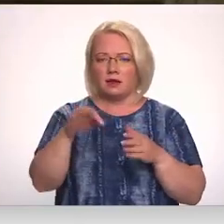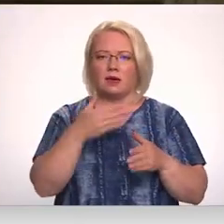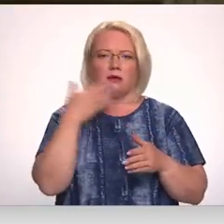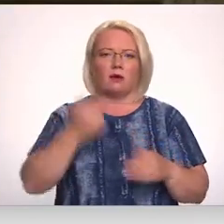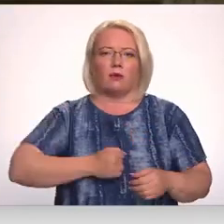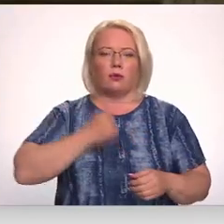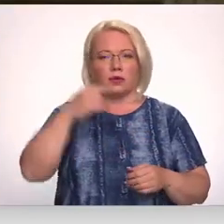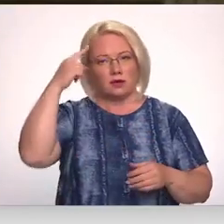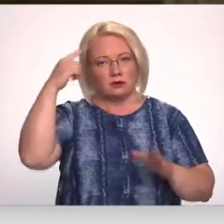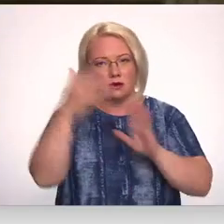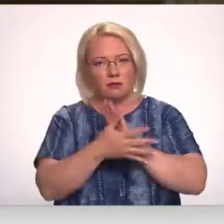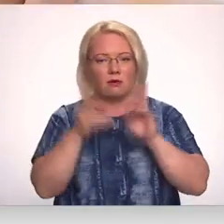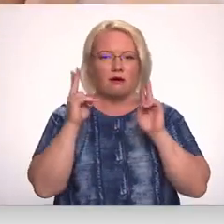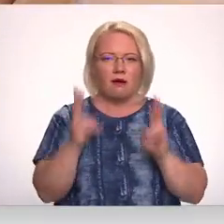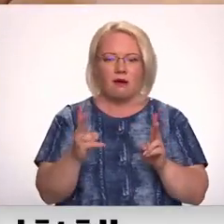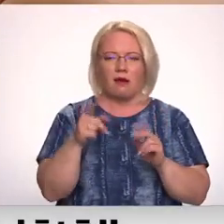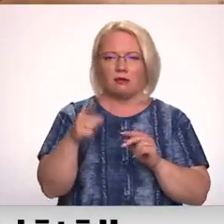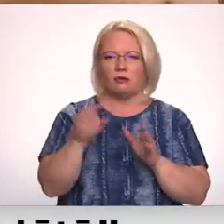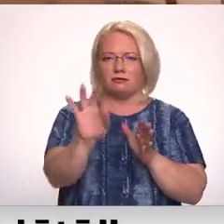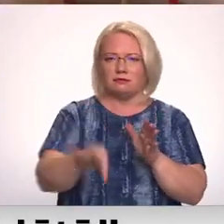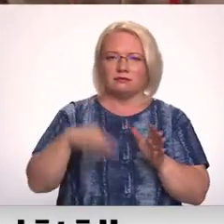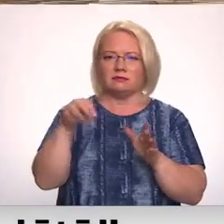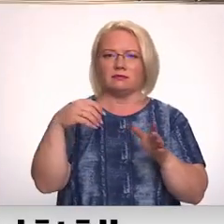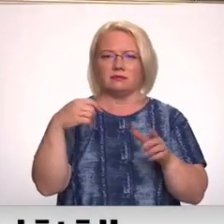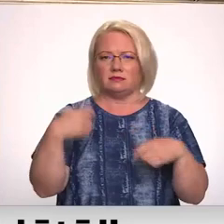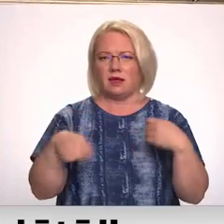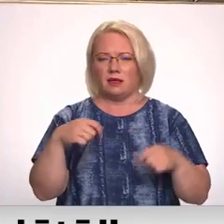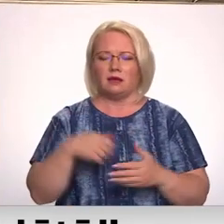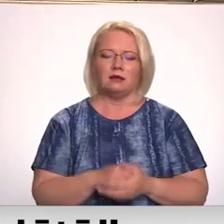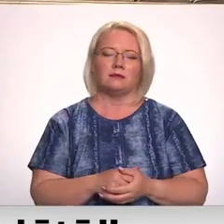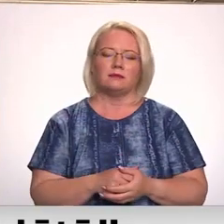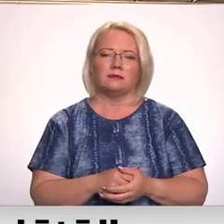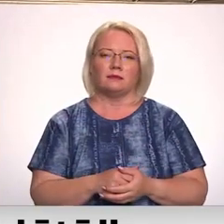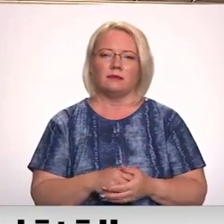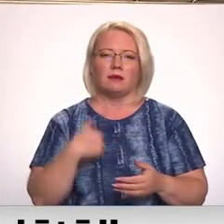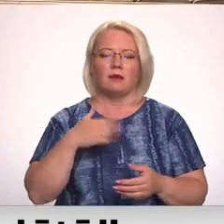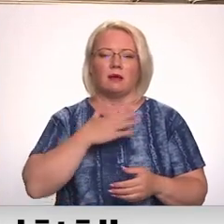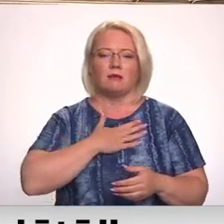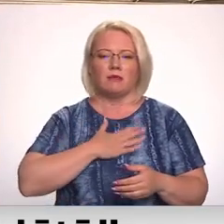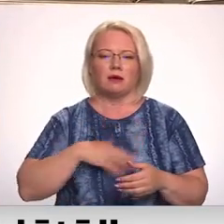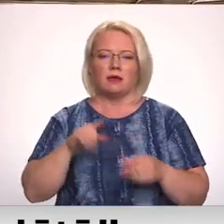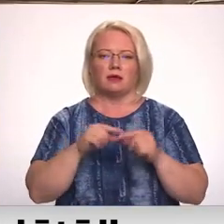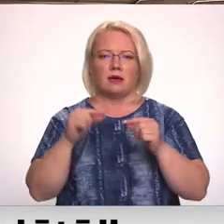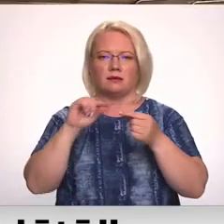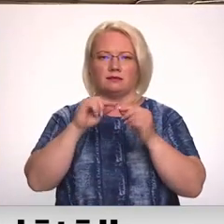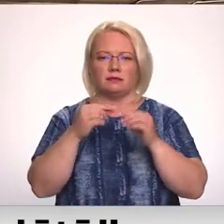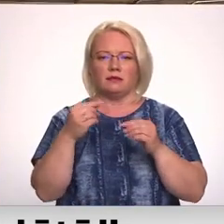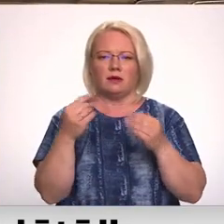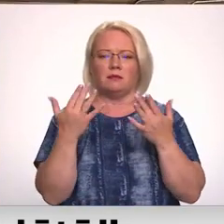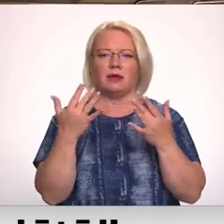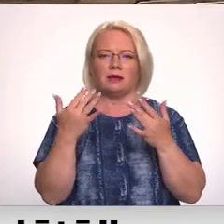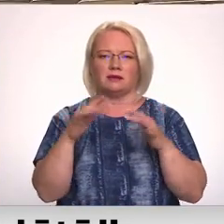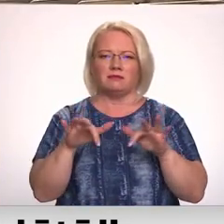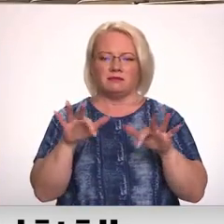kad saprota, kā tas strādā. Man patīk labāk, kad ar flektru spēlēt, jo man ar pirkstiem tā